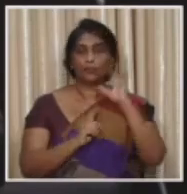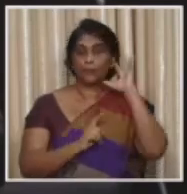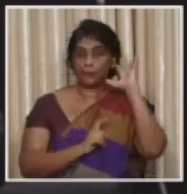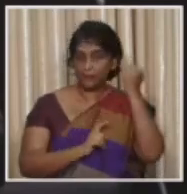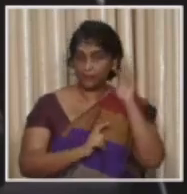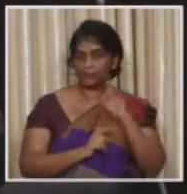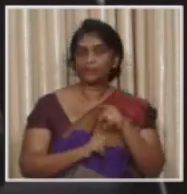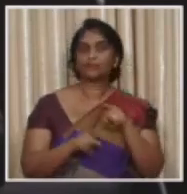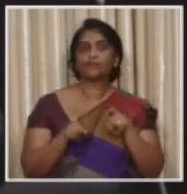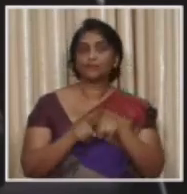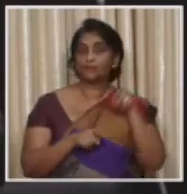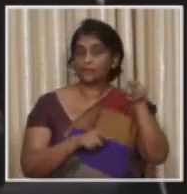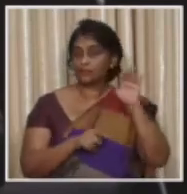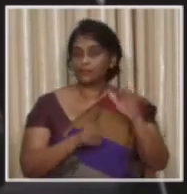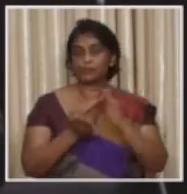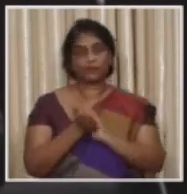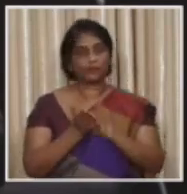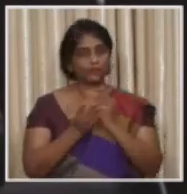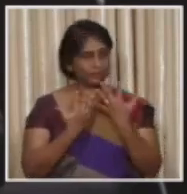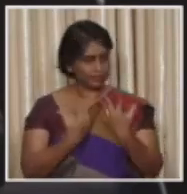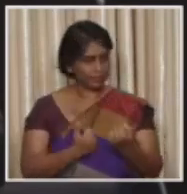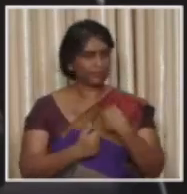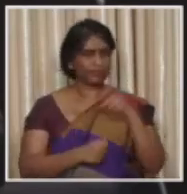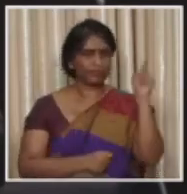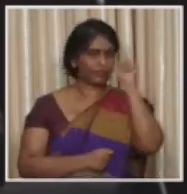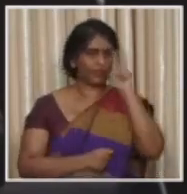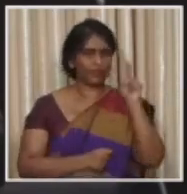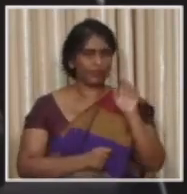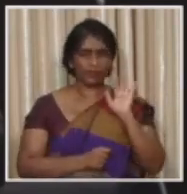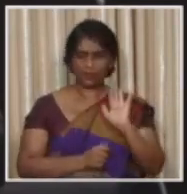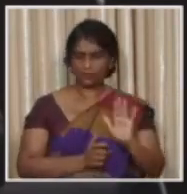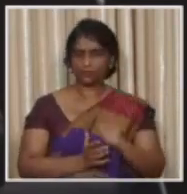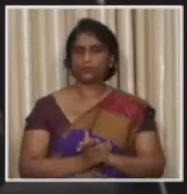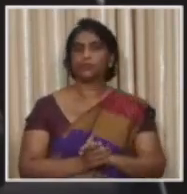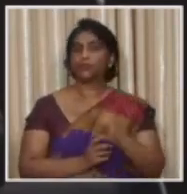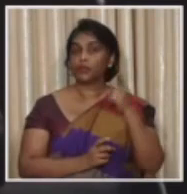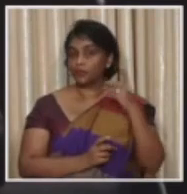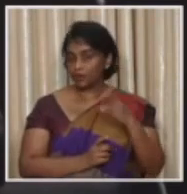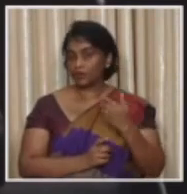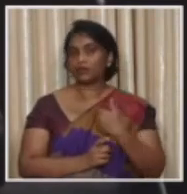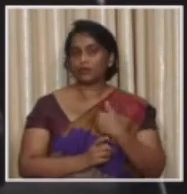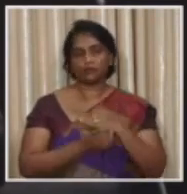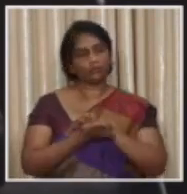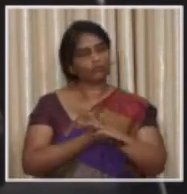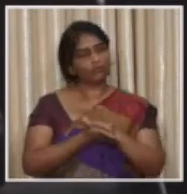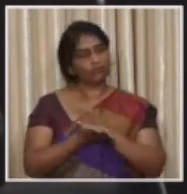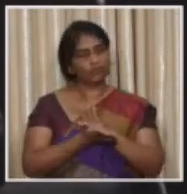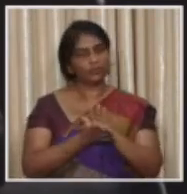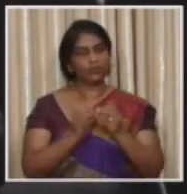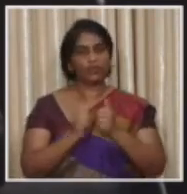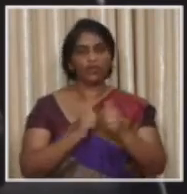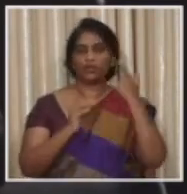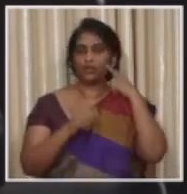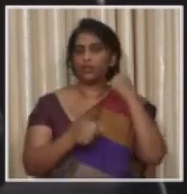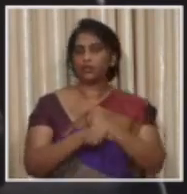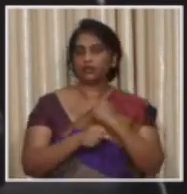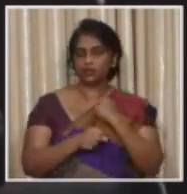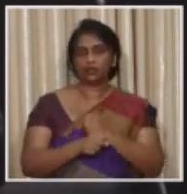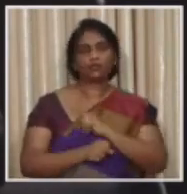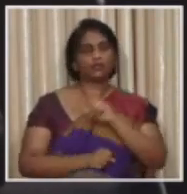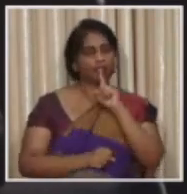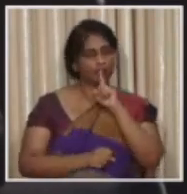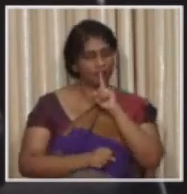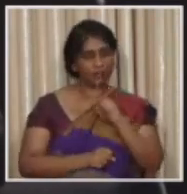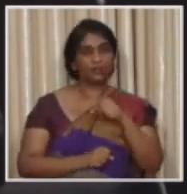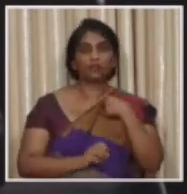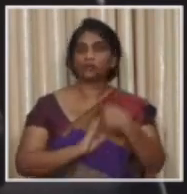සහ එයාගේ සේවය ලැබුණද කියන එක අපිට ප්‍රශ්නයක් තියෙනවා. ඒ නිසා අපි පැහැදිලිව රජයට කියනවා